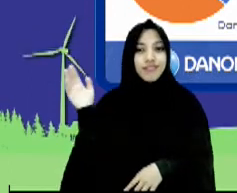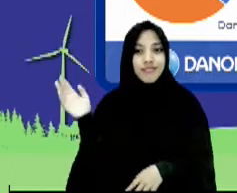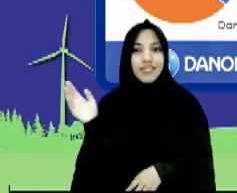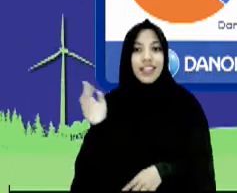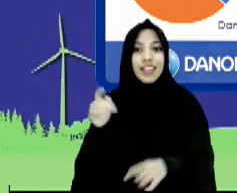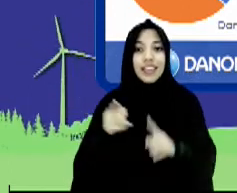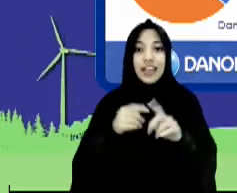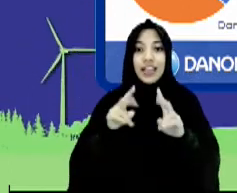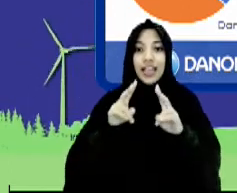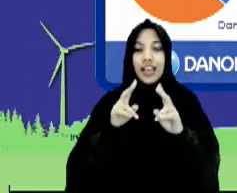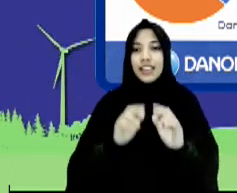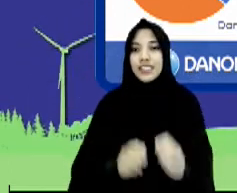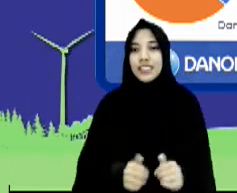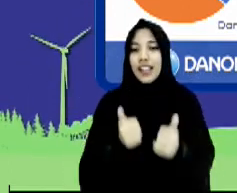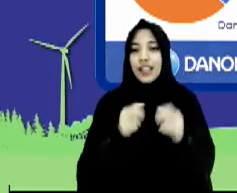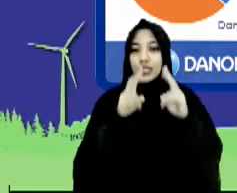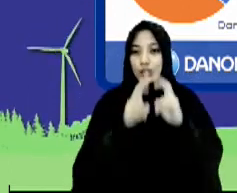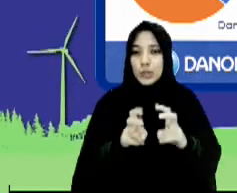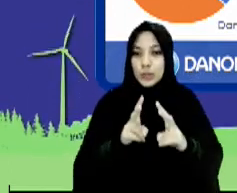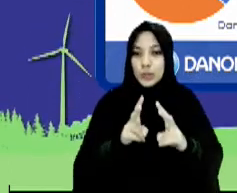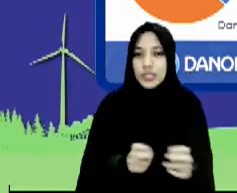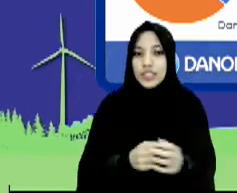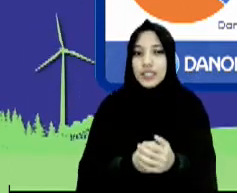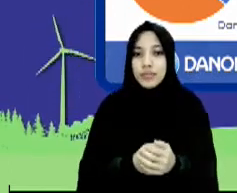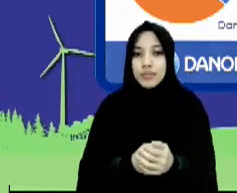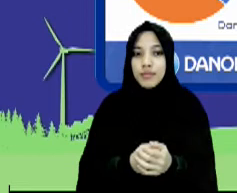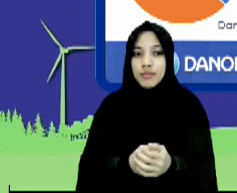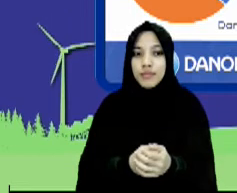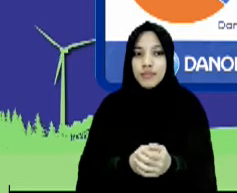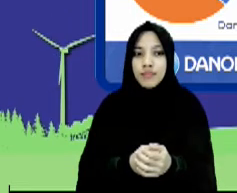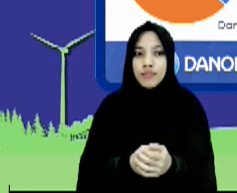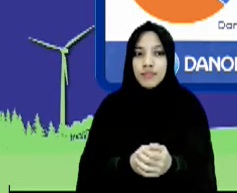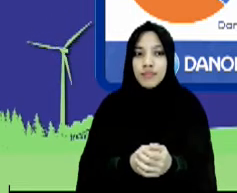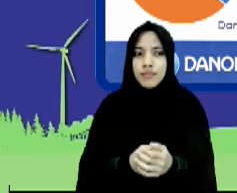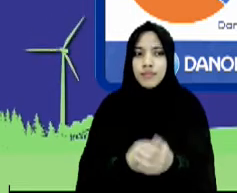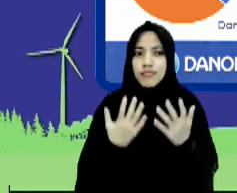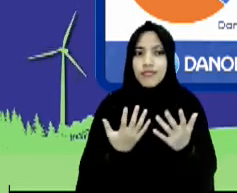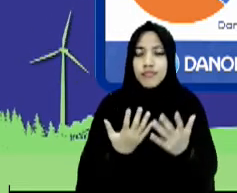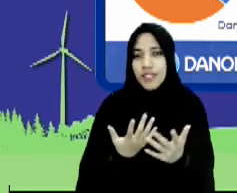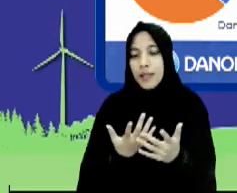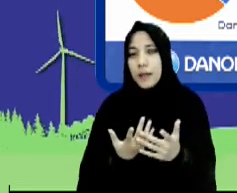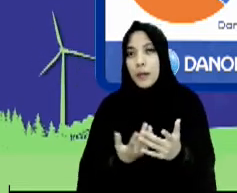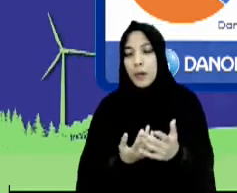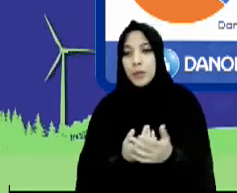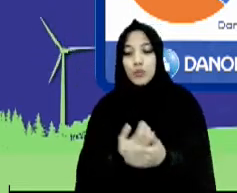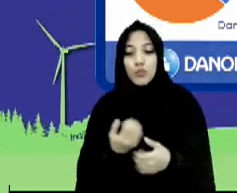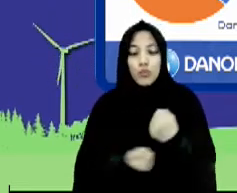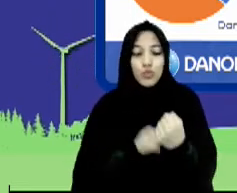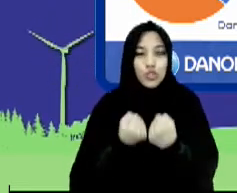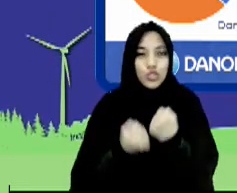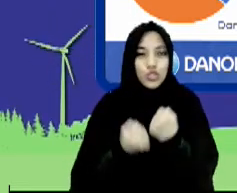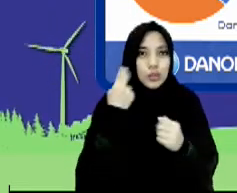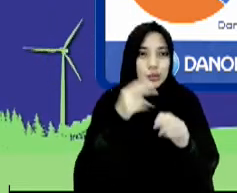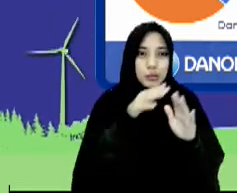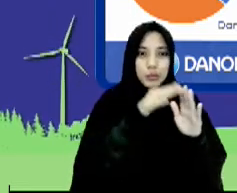mcarthur foundation Eh bagaimana kemudian eh upaya untuk mereduksi dan me-reuse plastic packaging itu sebenarnya memang